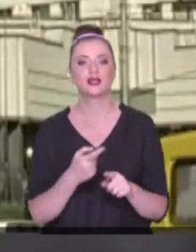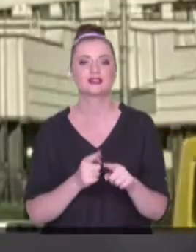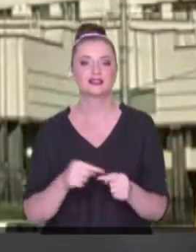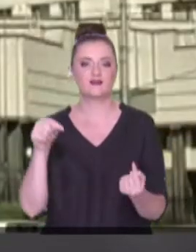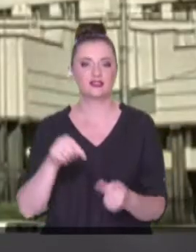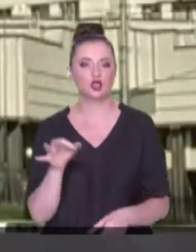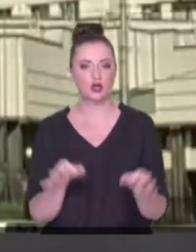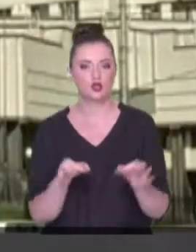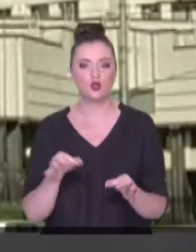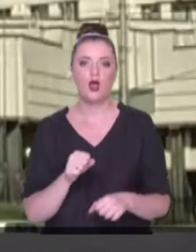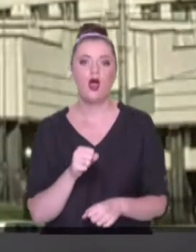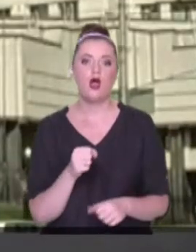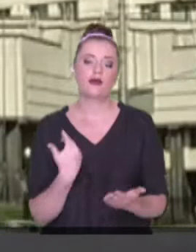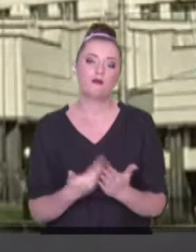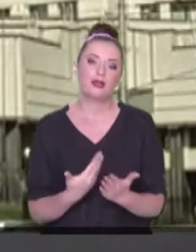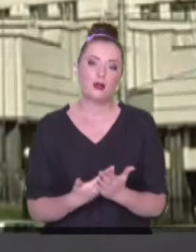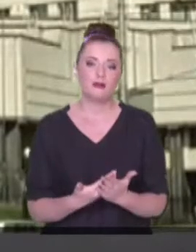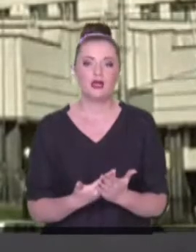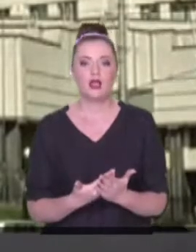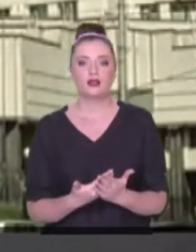суд. Але якби, наприклад,